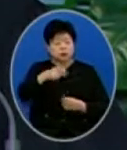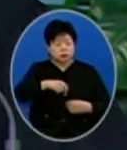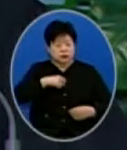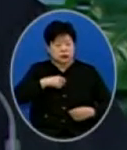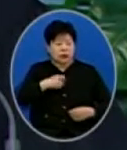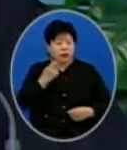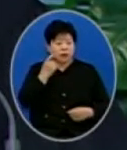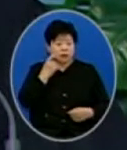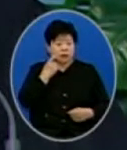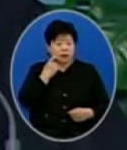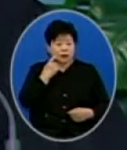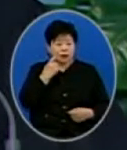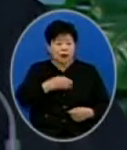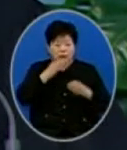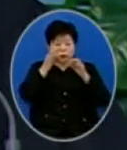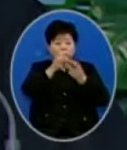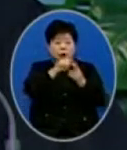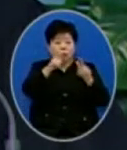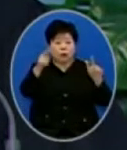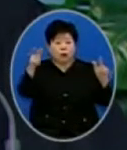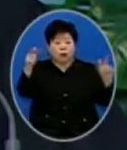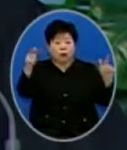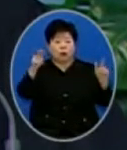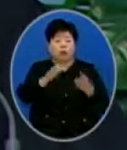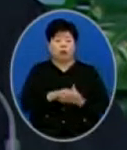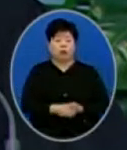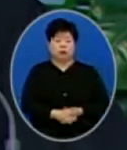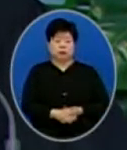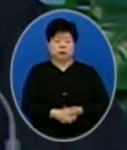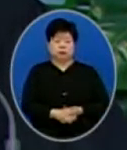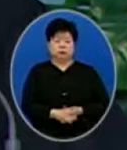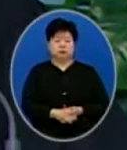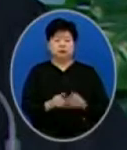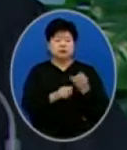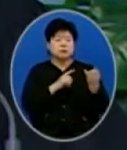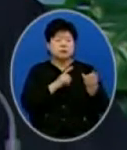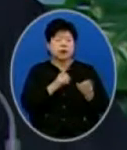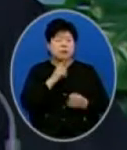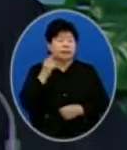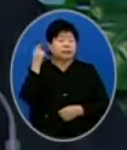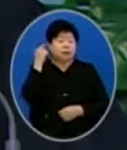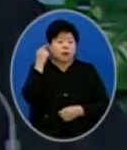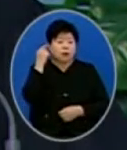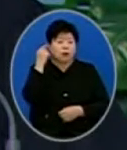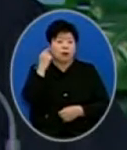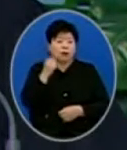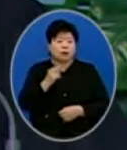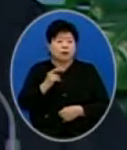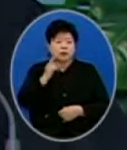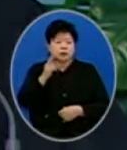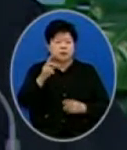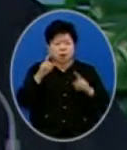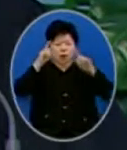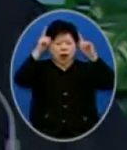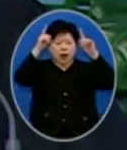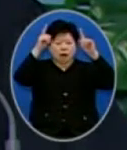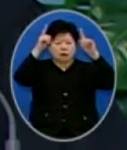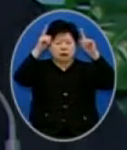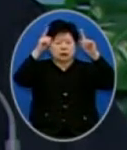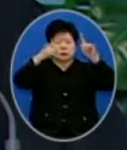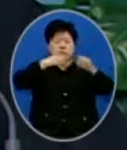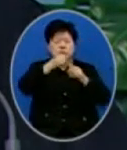진짜 어떻게 된 일인가를 알아보지도 않고 아내만만 듣고 심히 분노해서